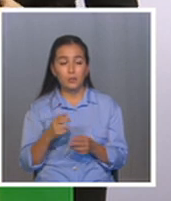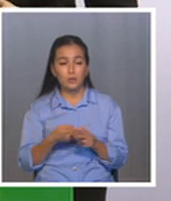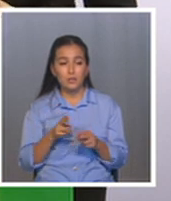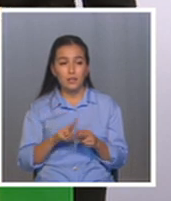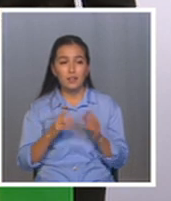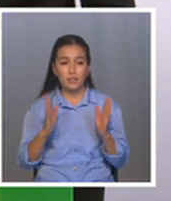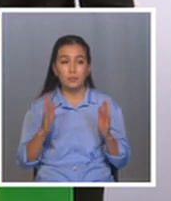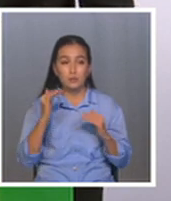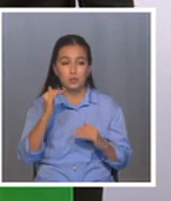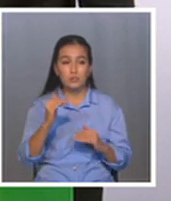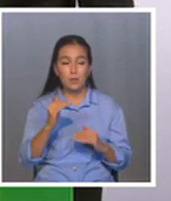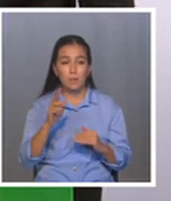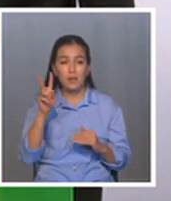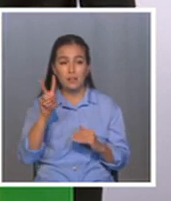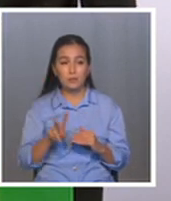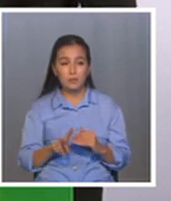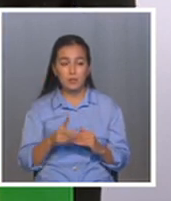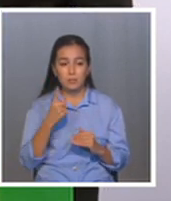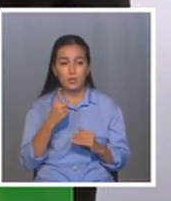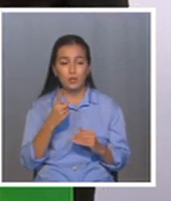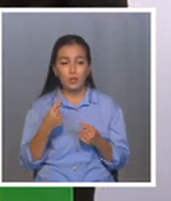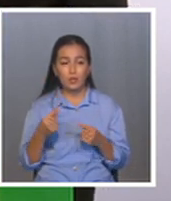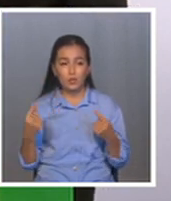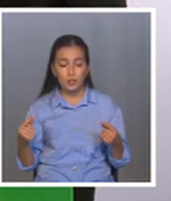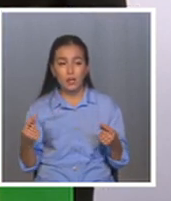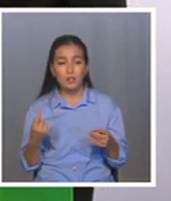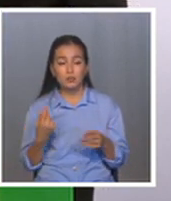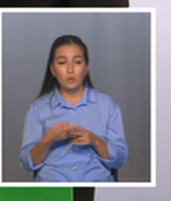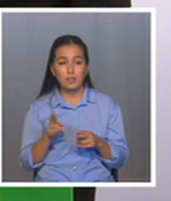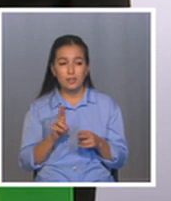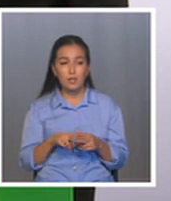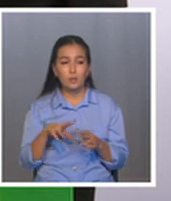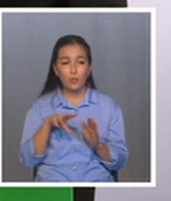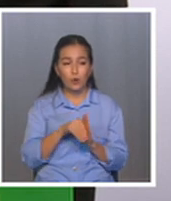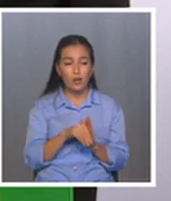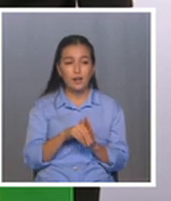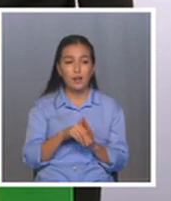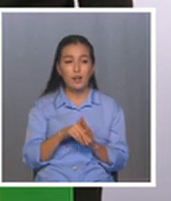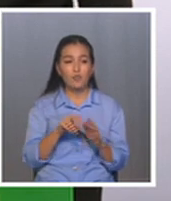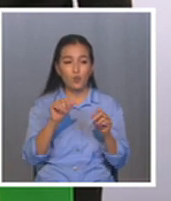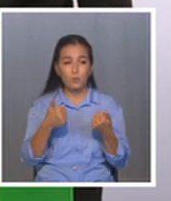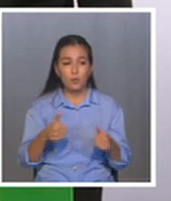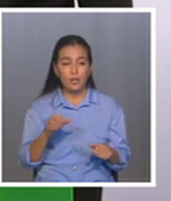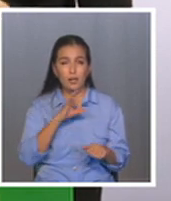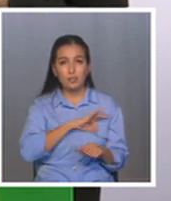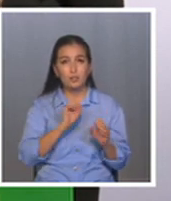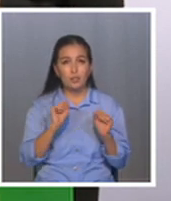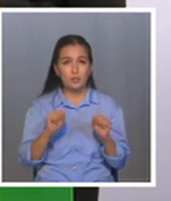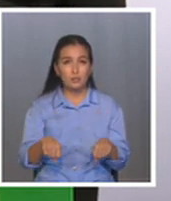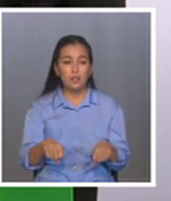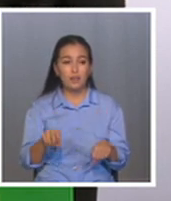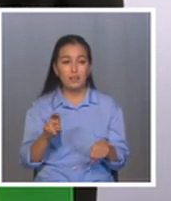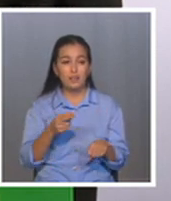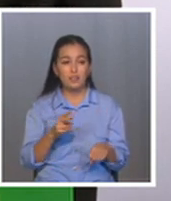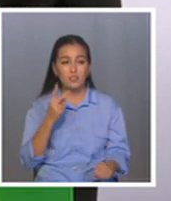бұрышты параллелепипедтің бір түрі. Сондықтан оған жаңағы формуланы қолданаламыз. Яғни D